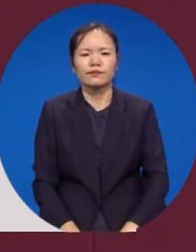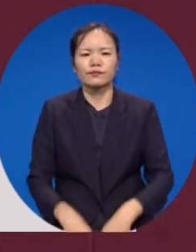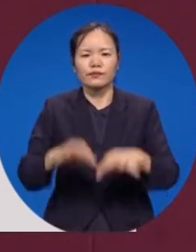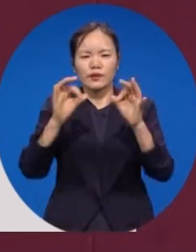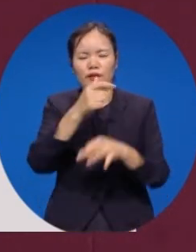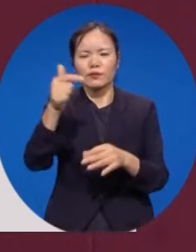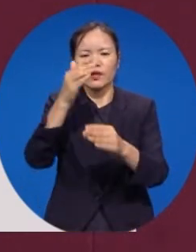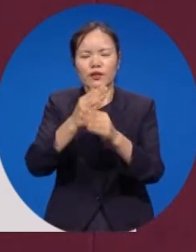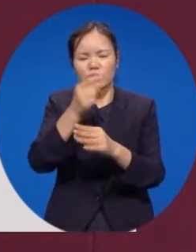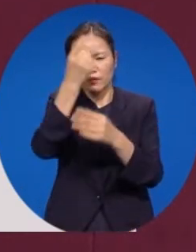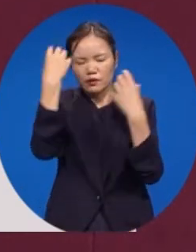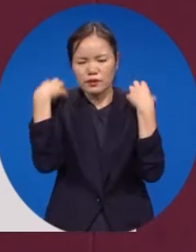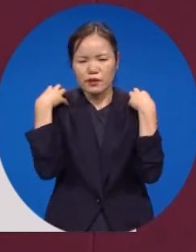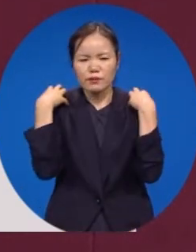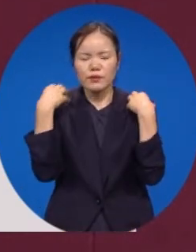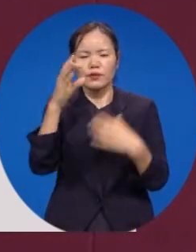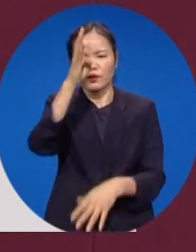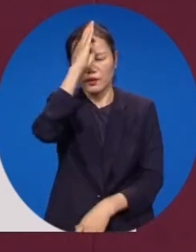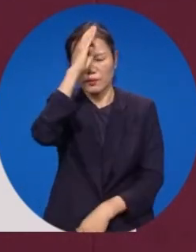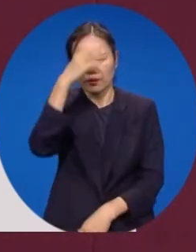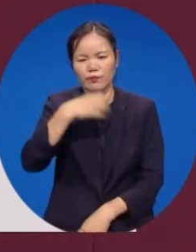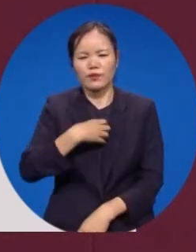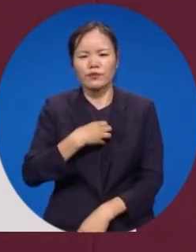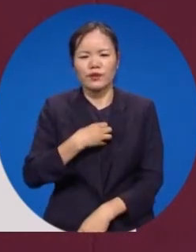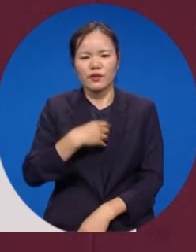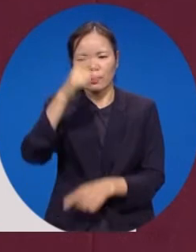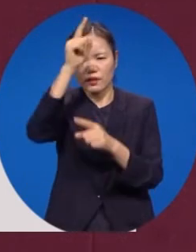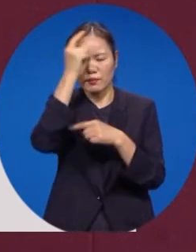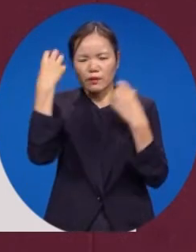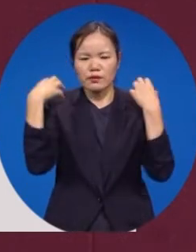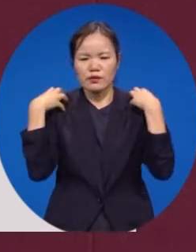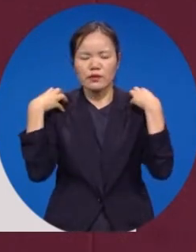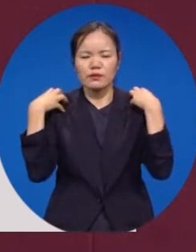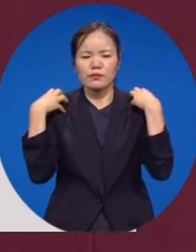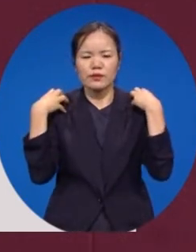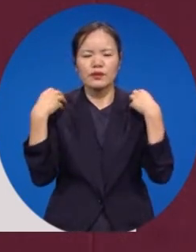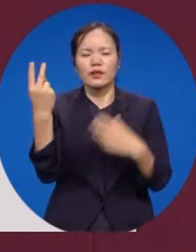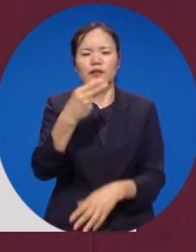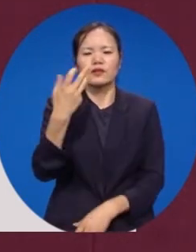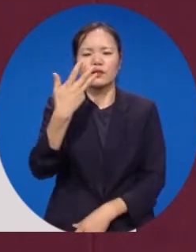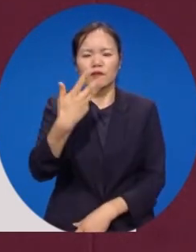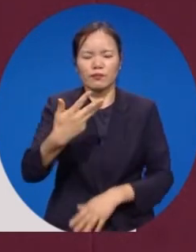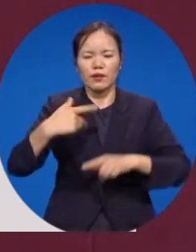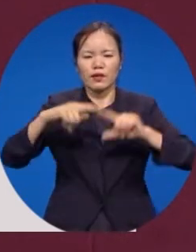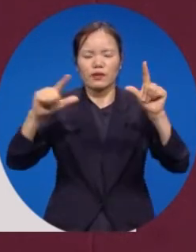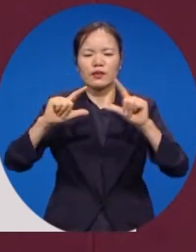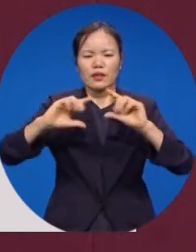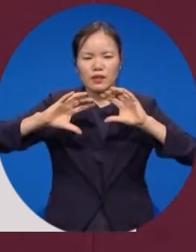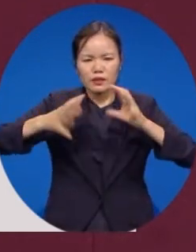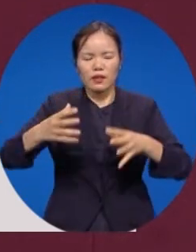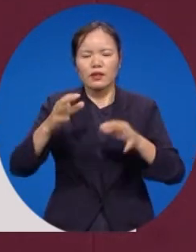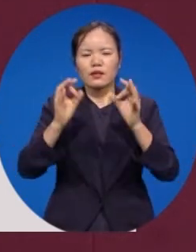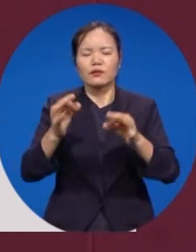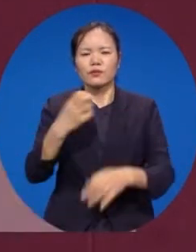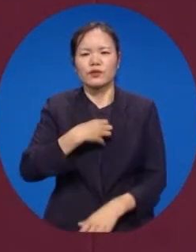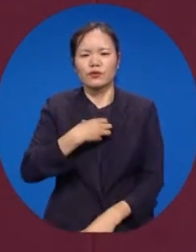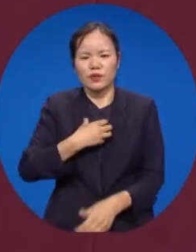김대중 정부는 IMF 외환위기, 이명박 정부는 2008년 글로벌